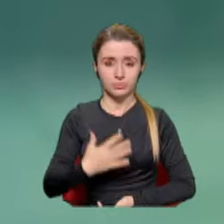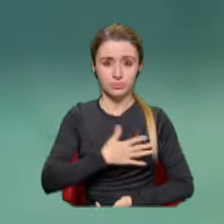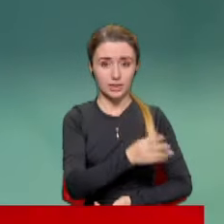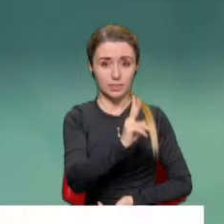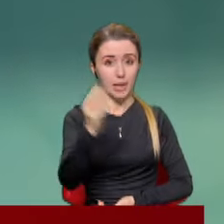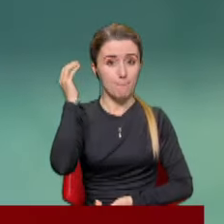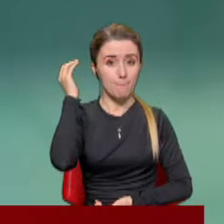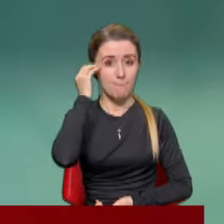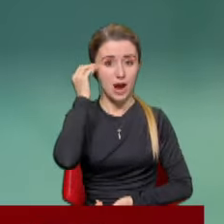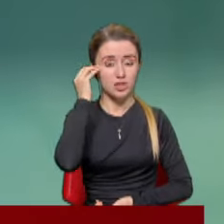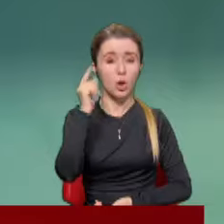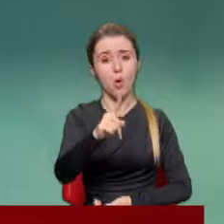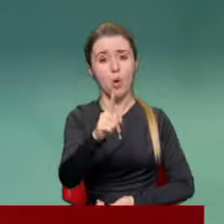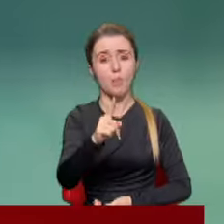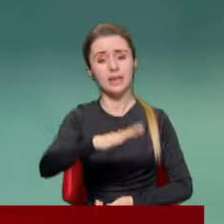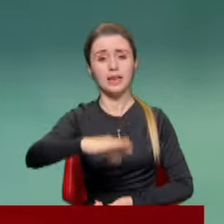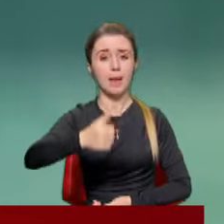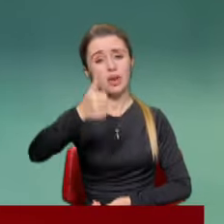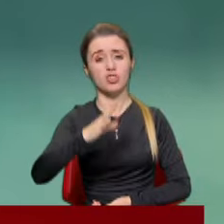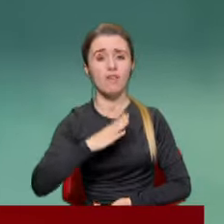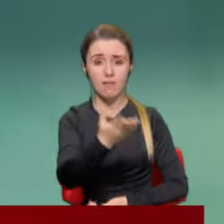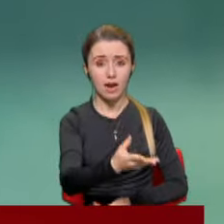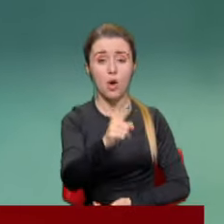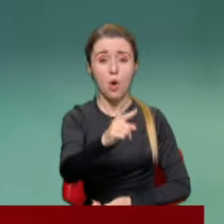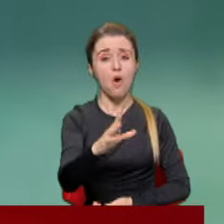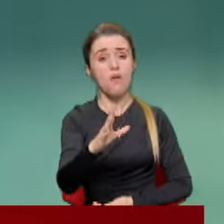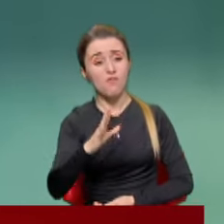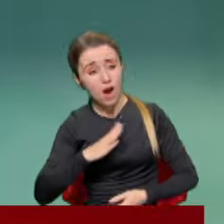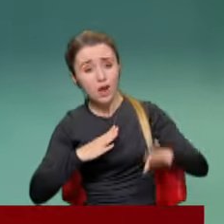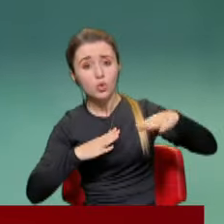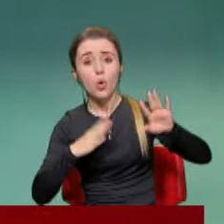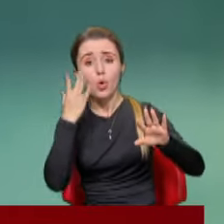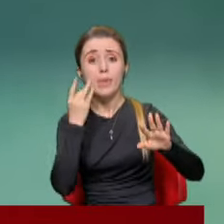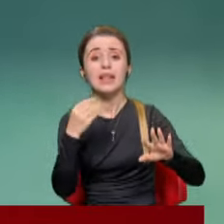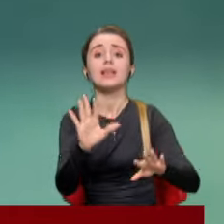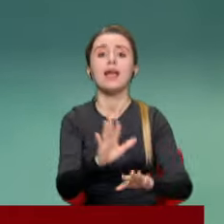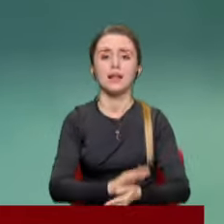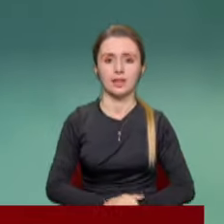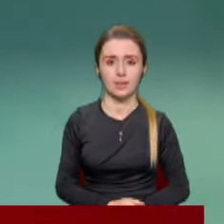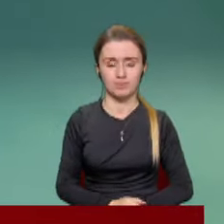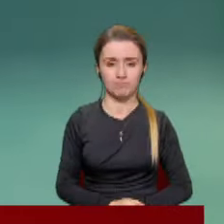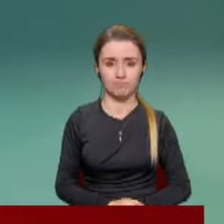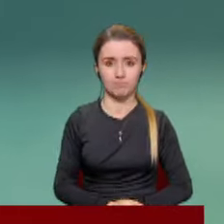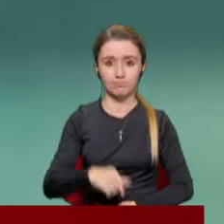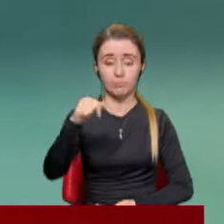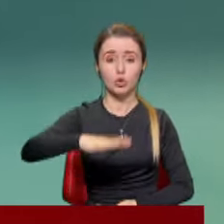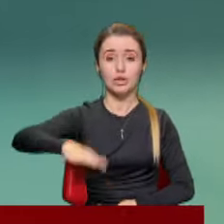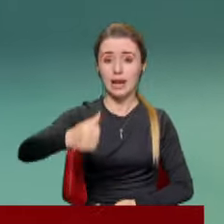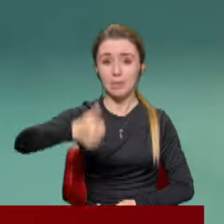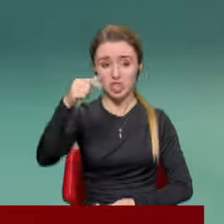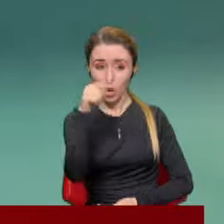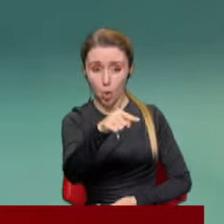CHP'nin başında güya bir genel başkan var ama varlığı, yokluğu belli değil. Bu genel